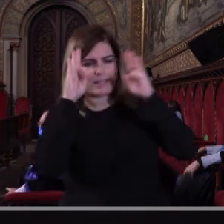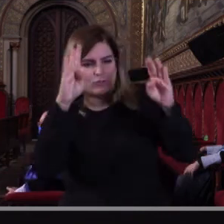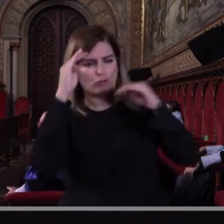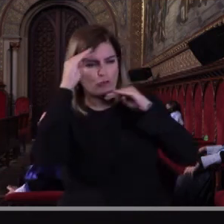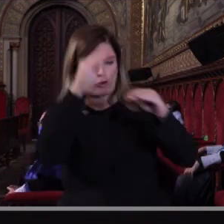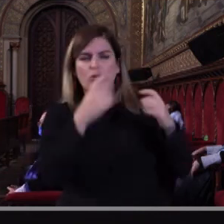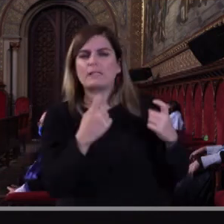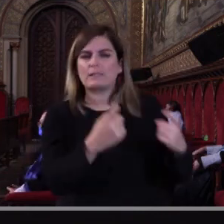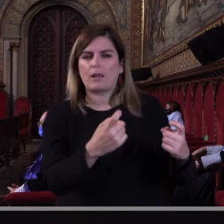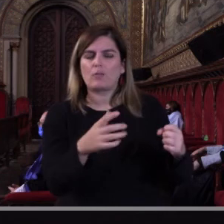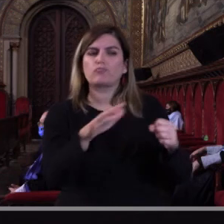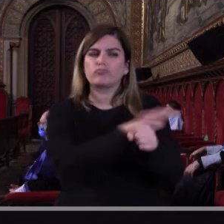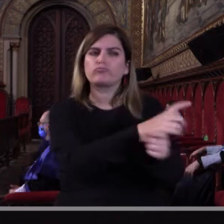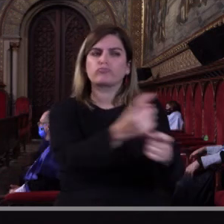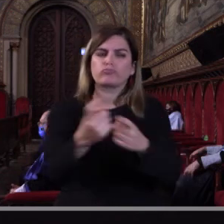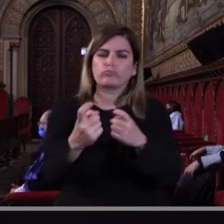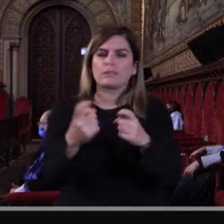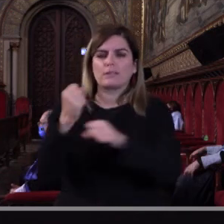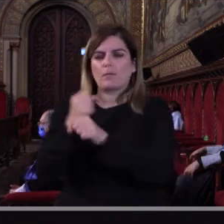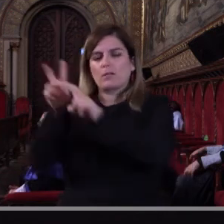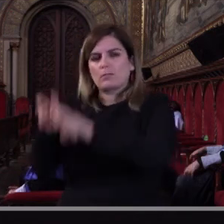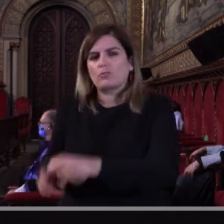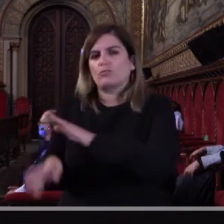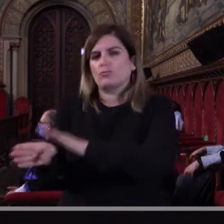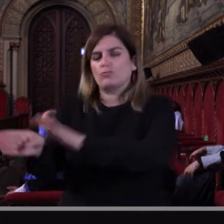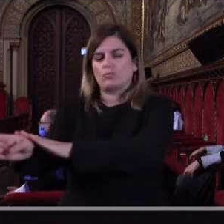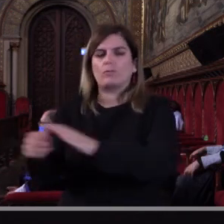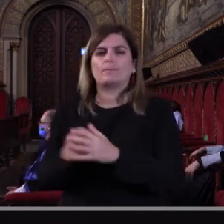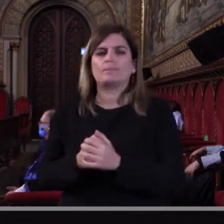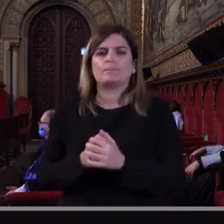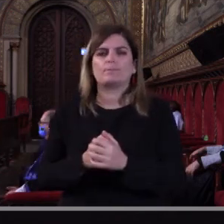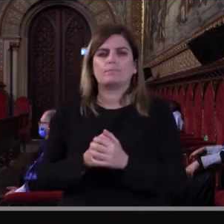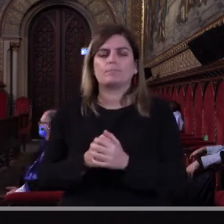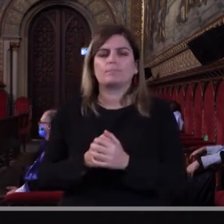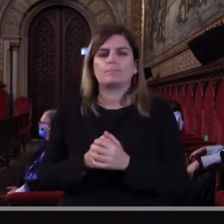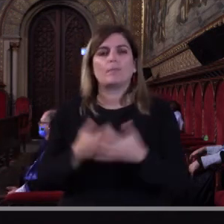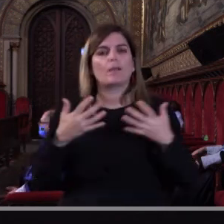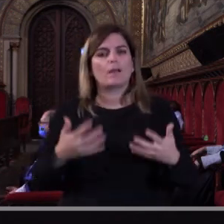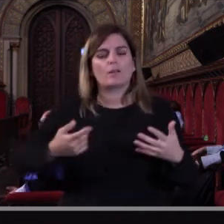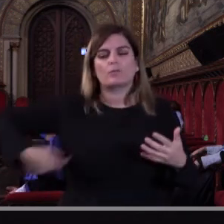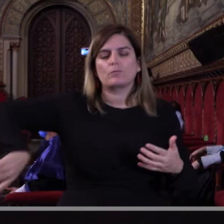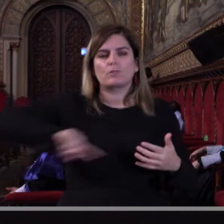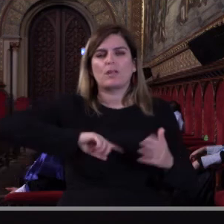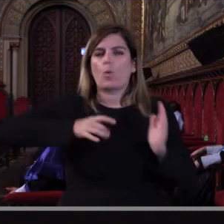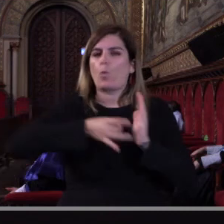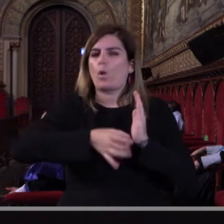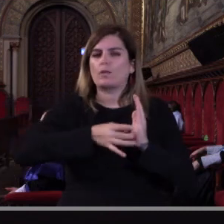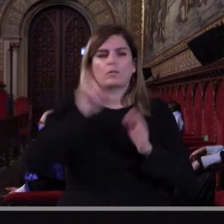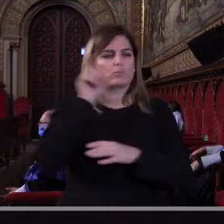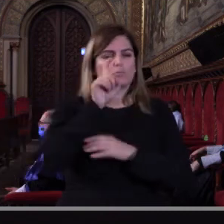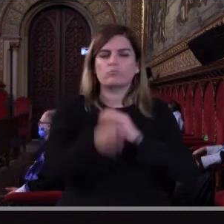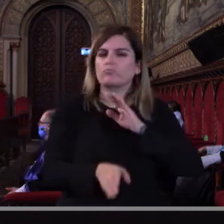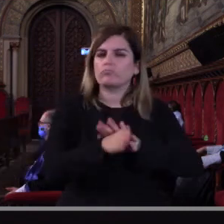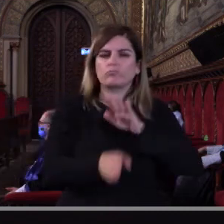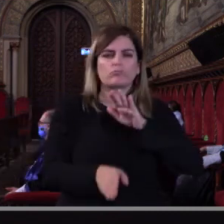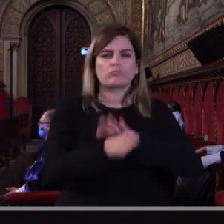mereixen i per continuar amb les seves recerques. Vull dir que fa tot el que sigui possible per mantenir la qualitat docent que sempre